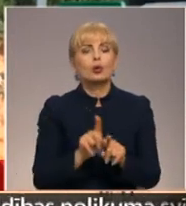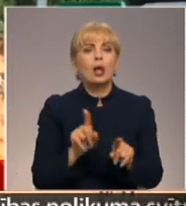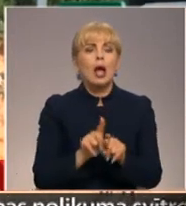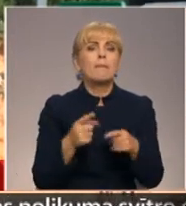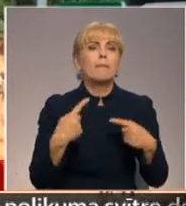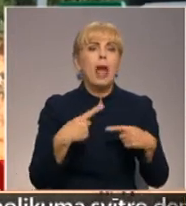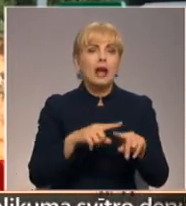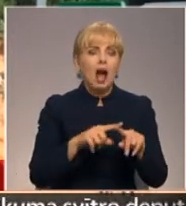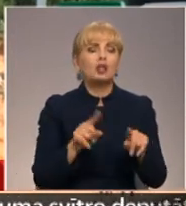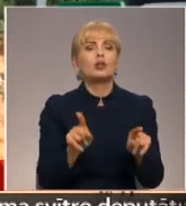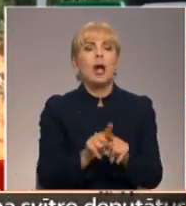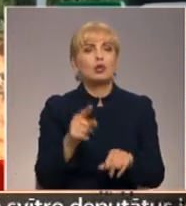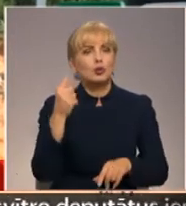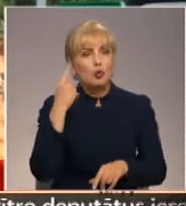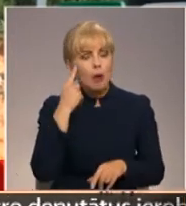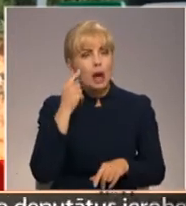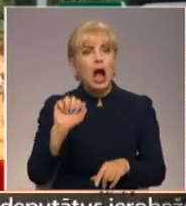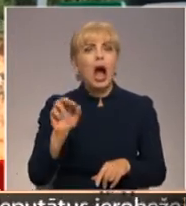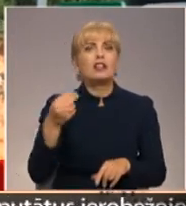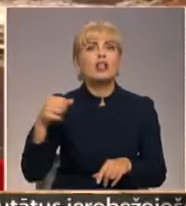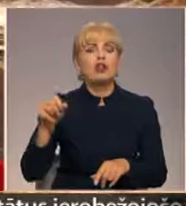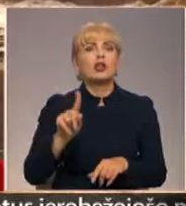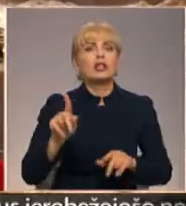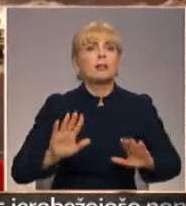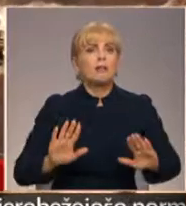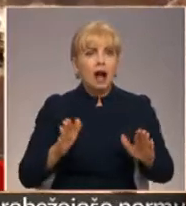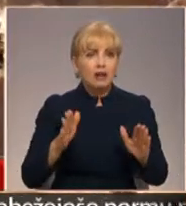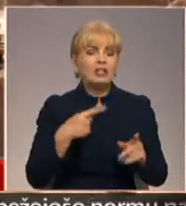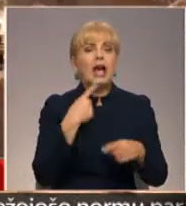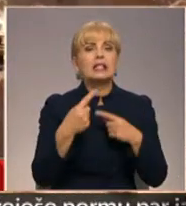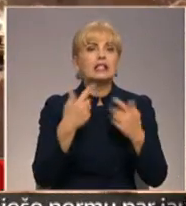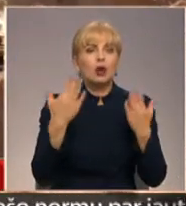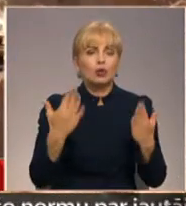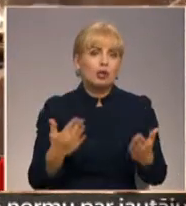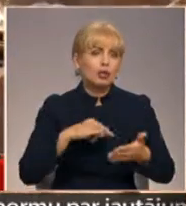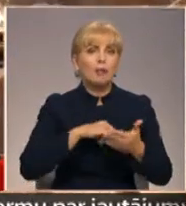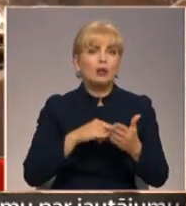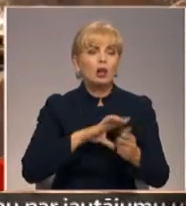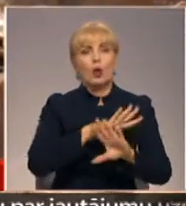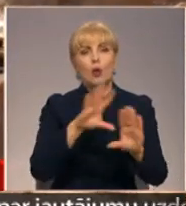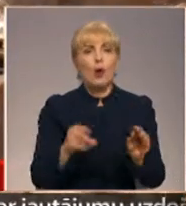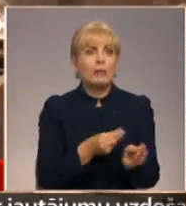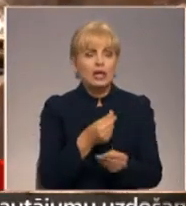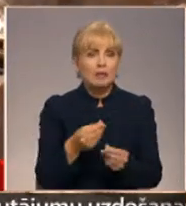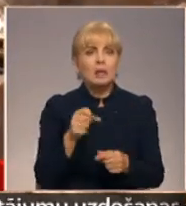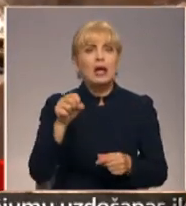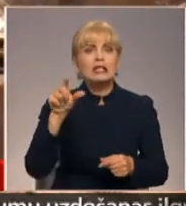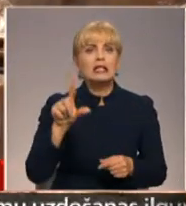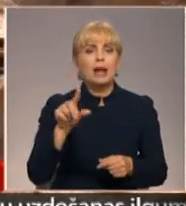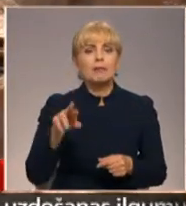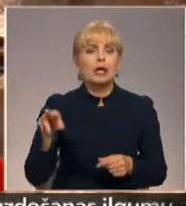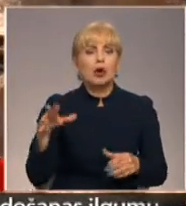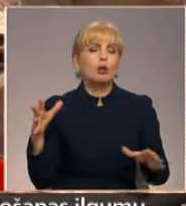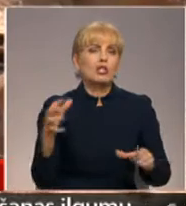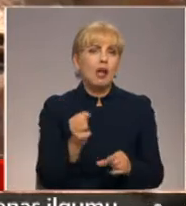es domāju, ka Ādažiem vēl ir paveicies. Saruna rezultātā projekta kopējās izmaksas no 17 miljoniem tika